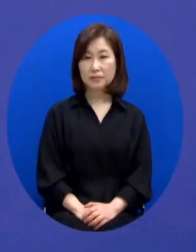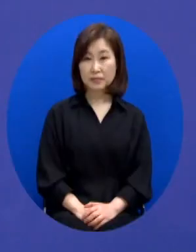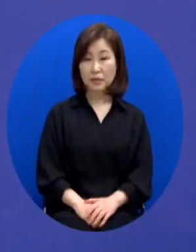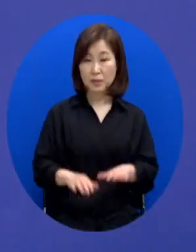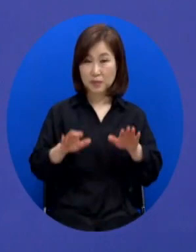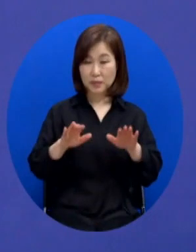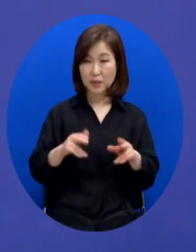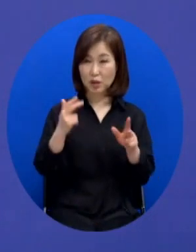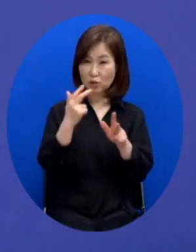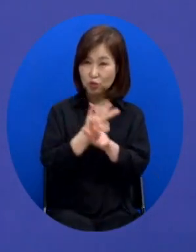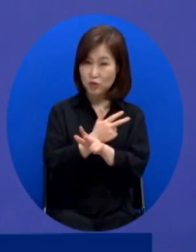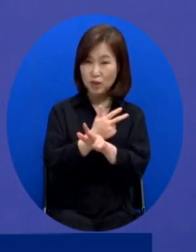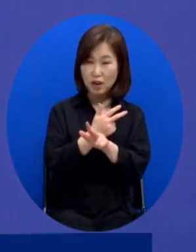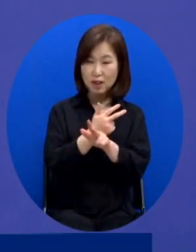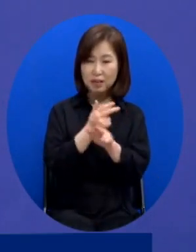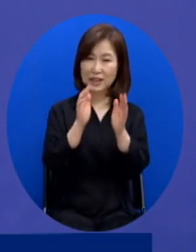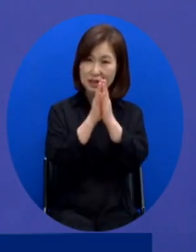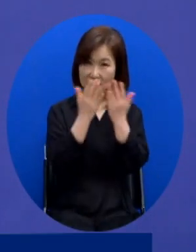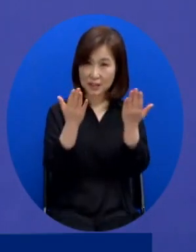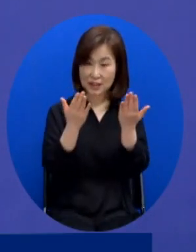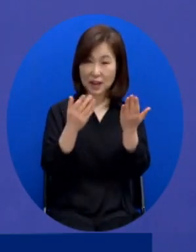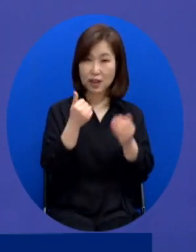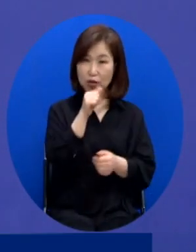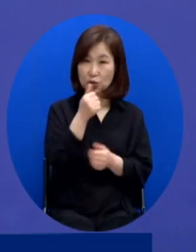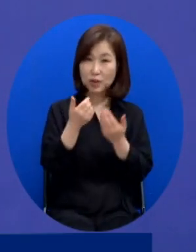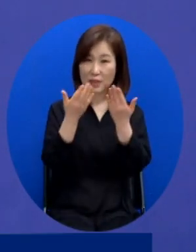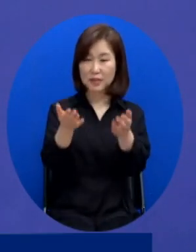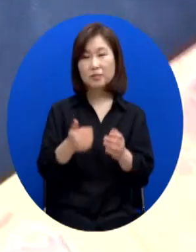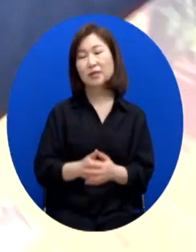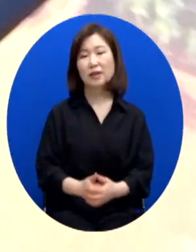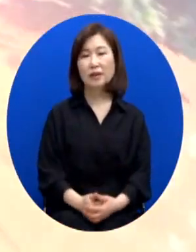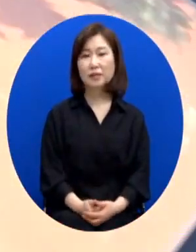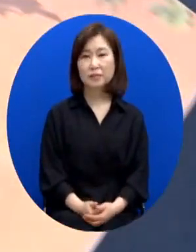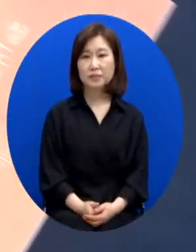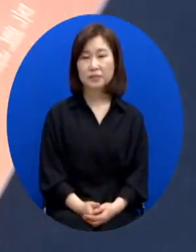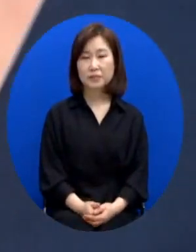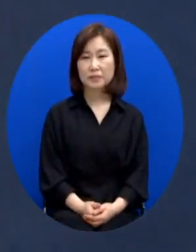이번 한 주간의 책을 소개해드립니다. 이한승 기자입니다.